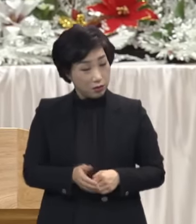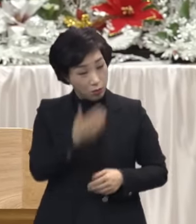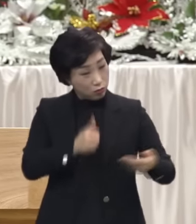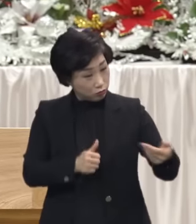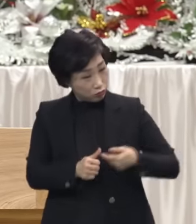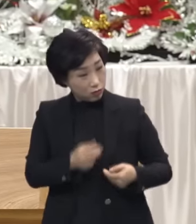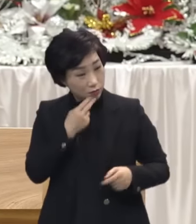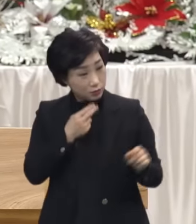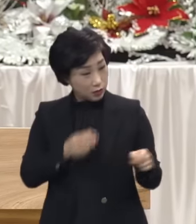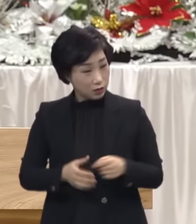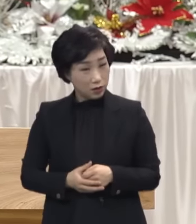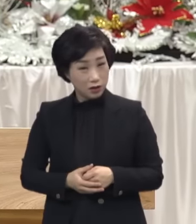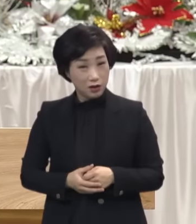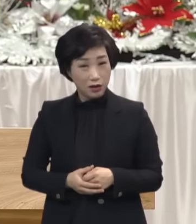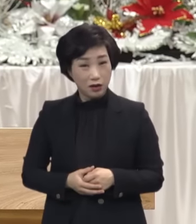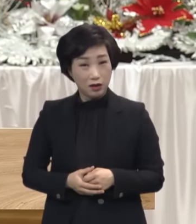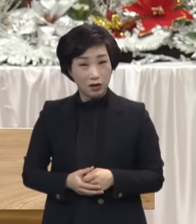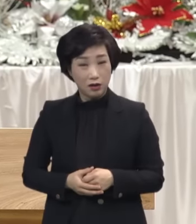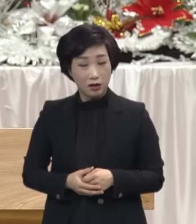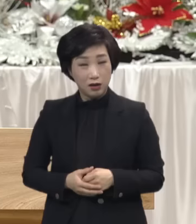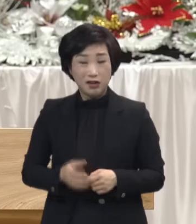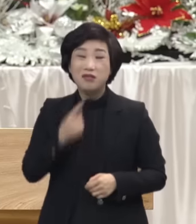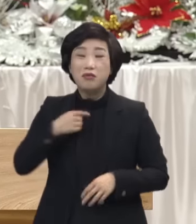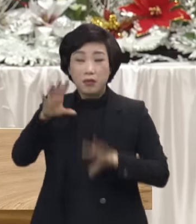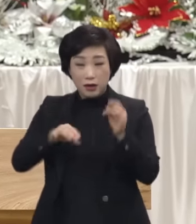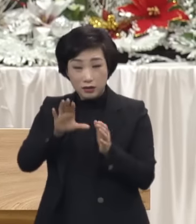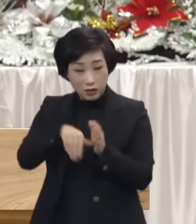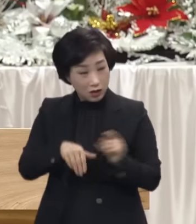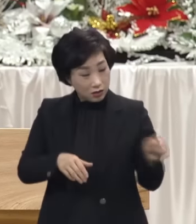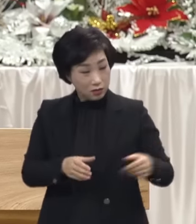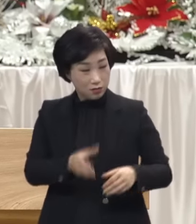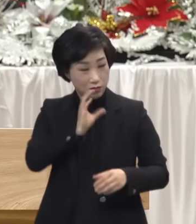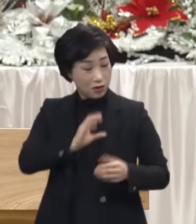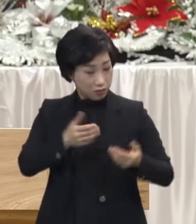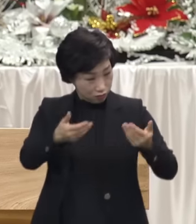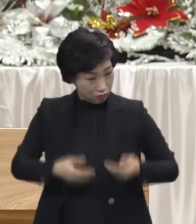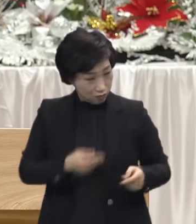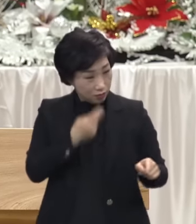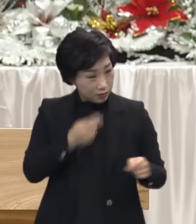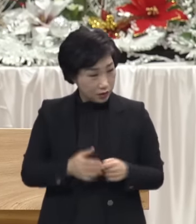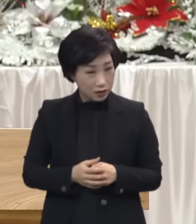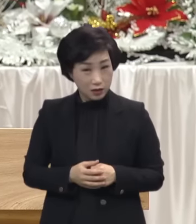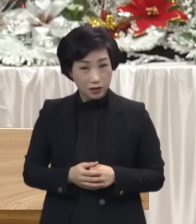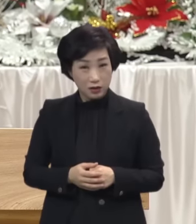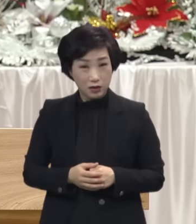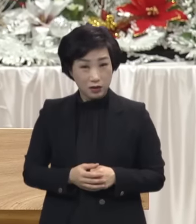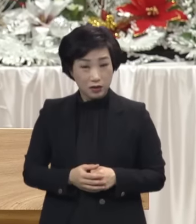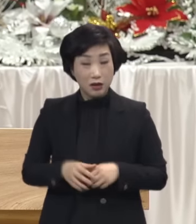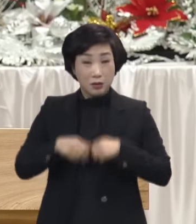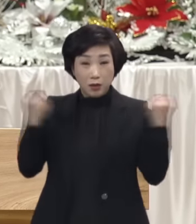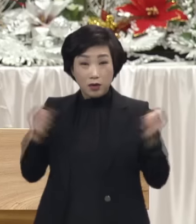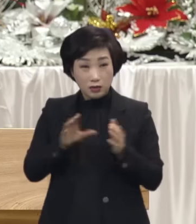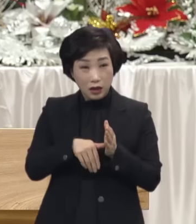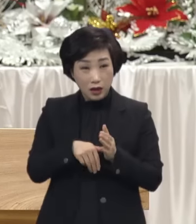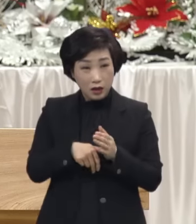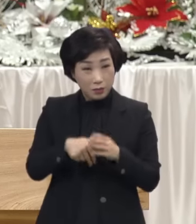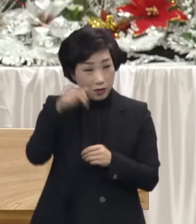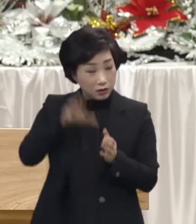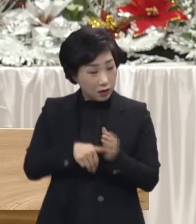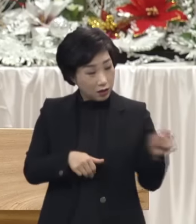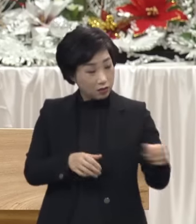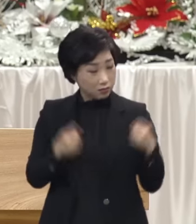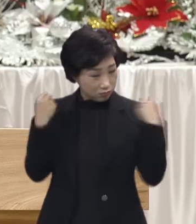먹을 것을 안 줬어? 내가 목마를 때 마실 것을 안 줬어? 내가 벗었을 때